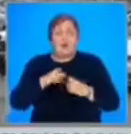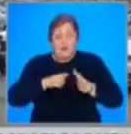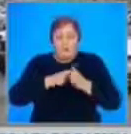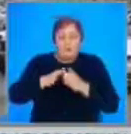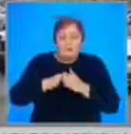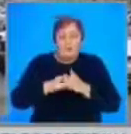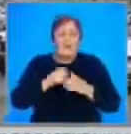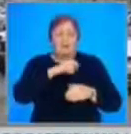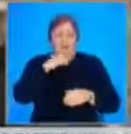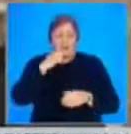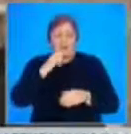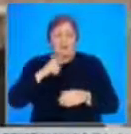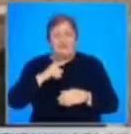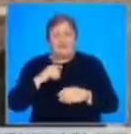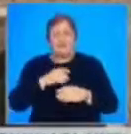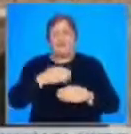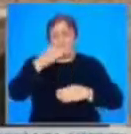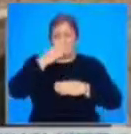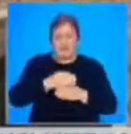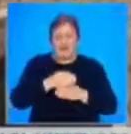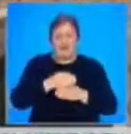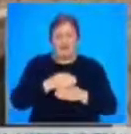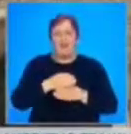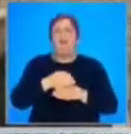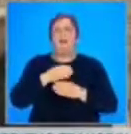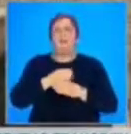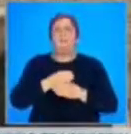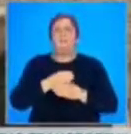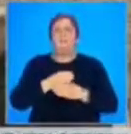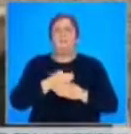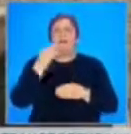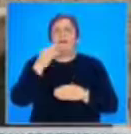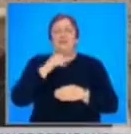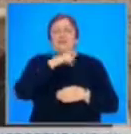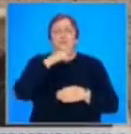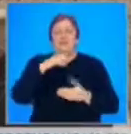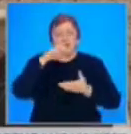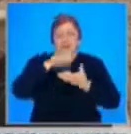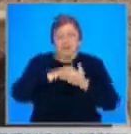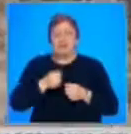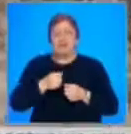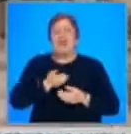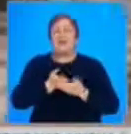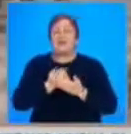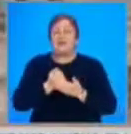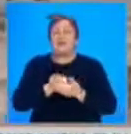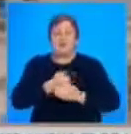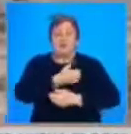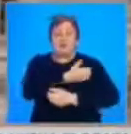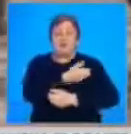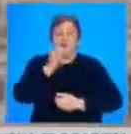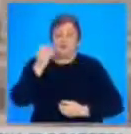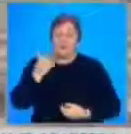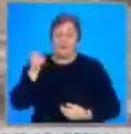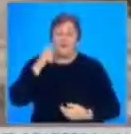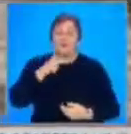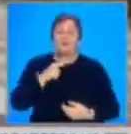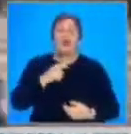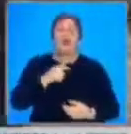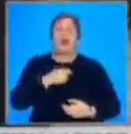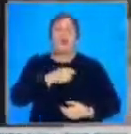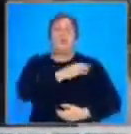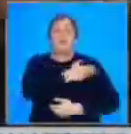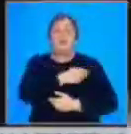да се подчини и да спре. Края на екшена слага трети полицейски екип, който успял да го спре. Късния след обяд другираният нарушител